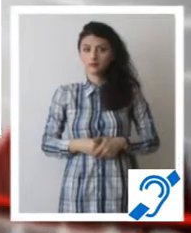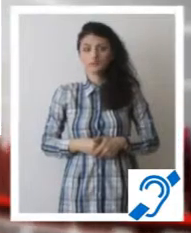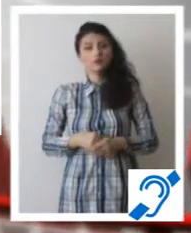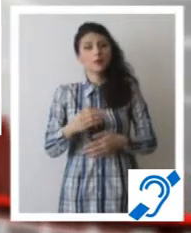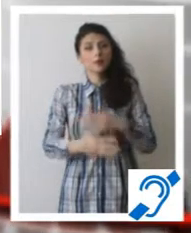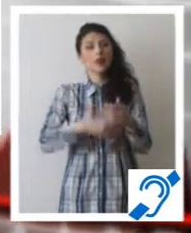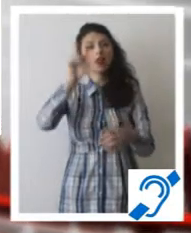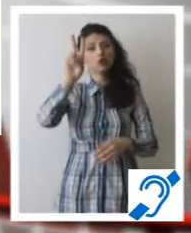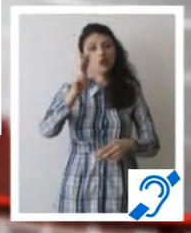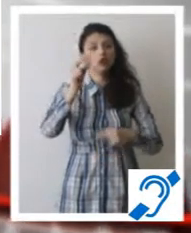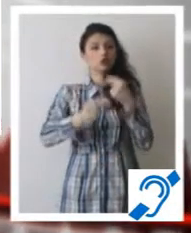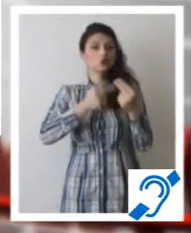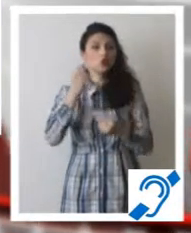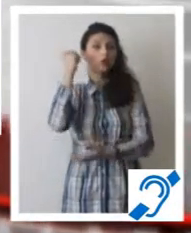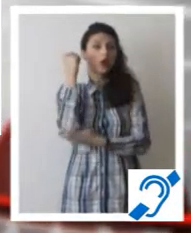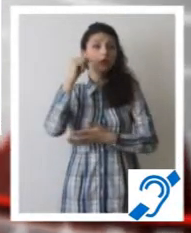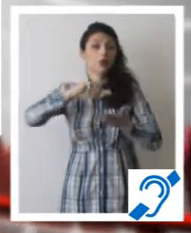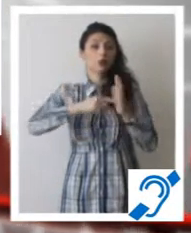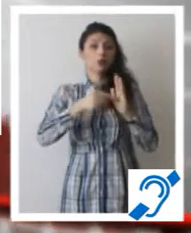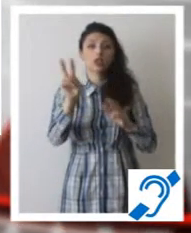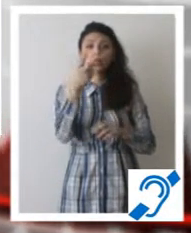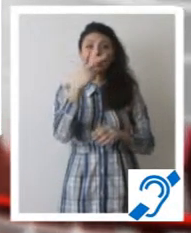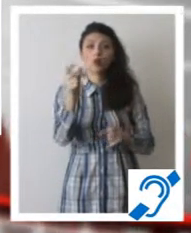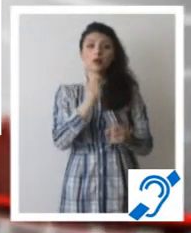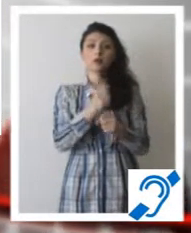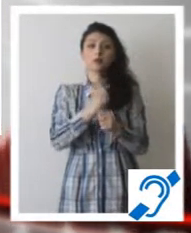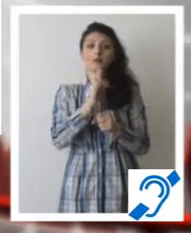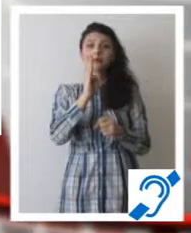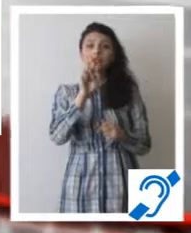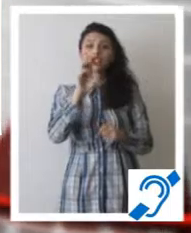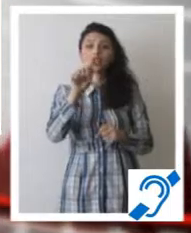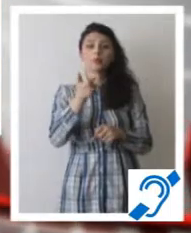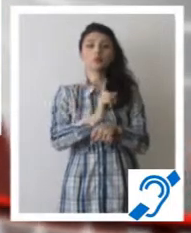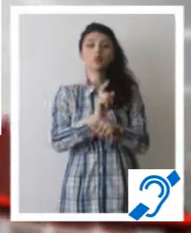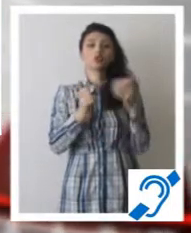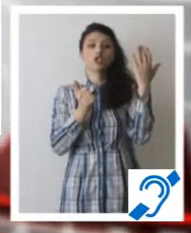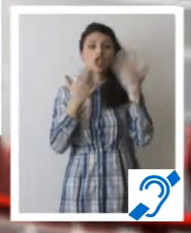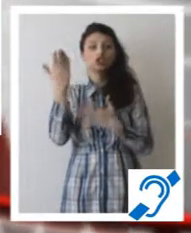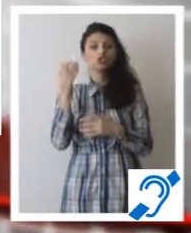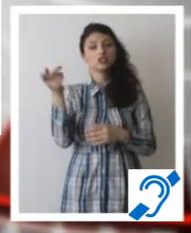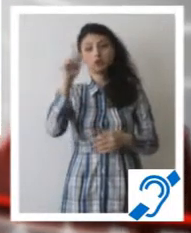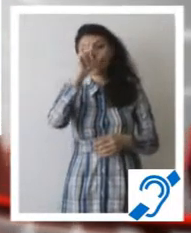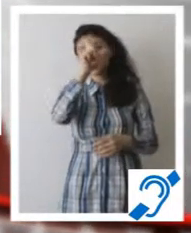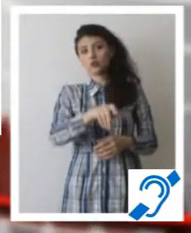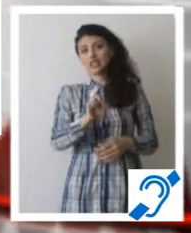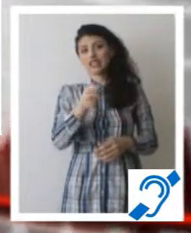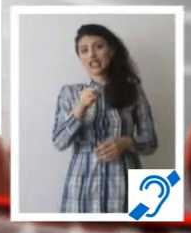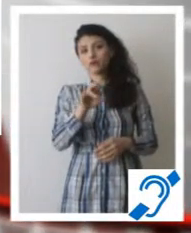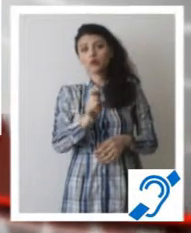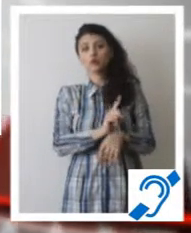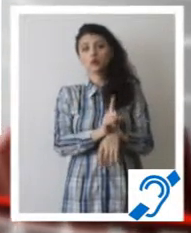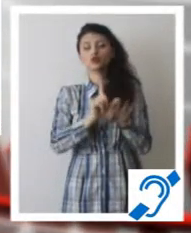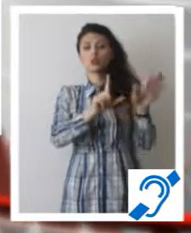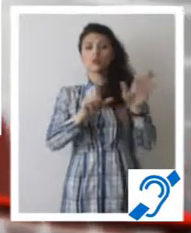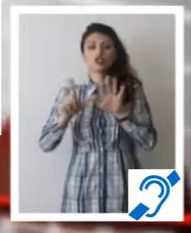În partea a doua a jocului, oaspeții au mai punctat de două ori prin Brânceanu, minutul 65 și Silviu Mândru în minutul